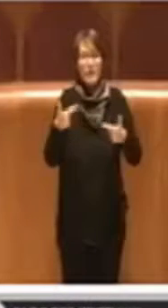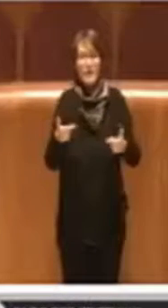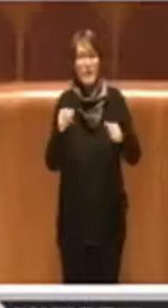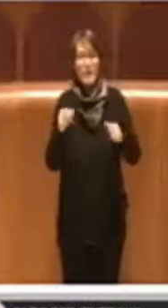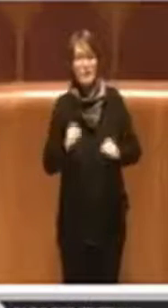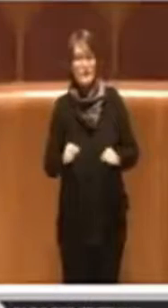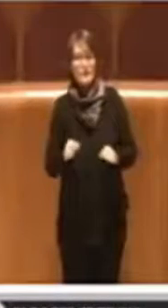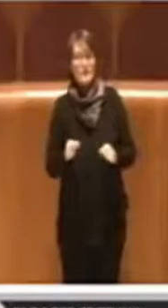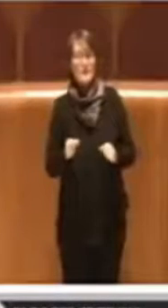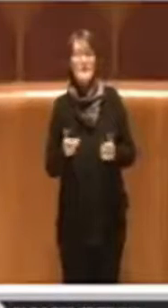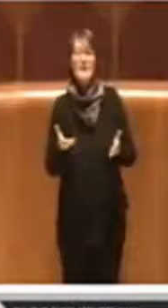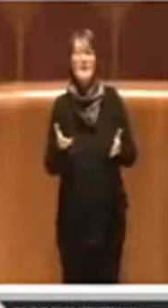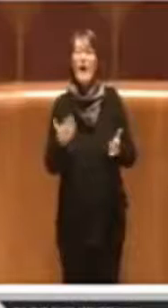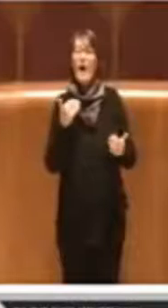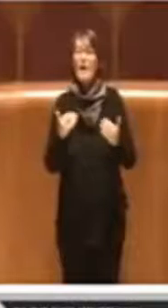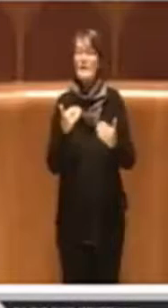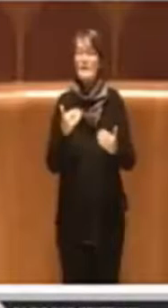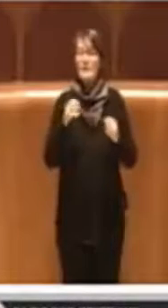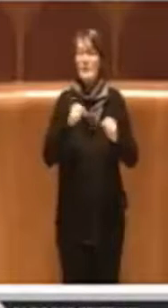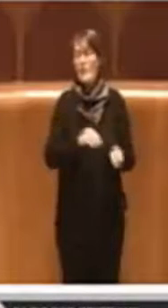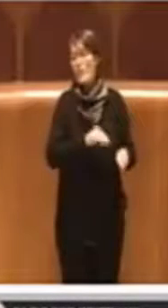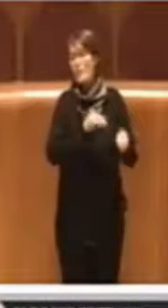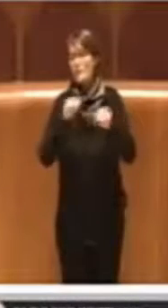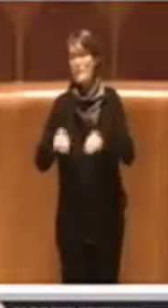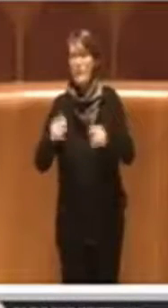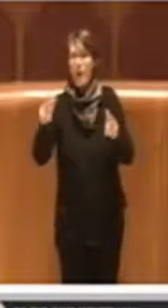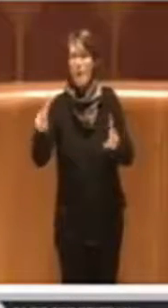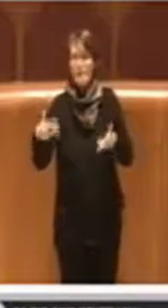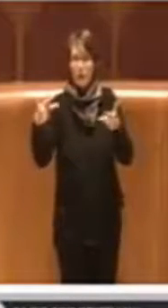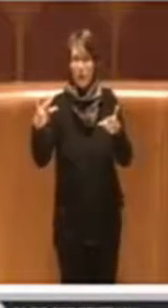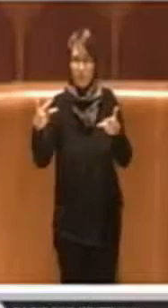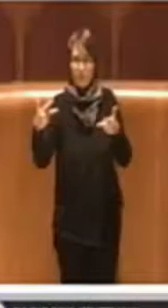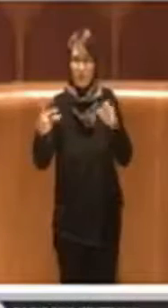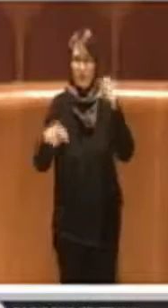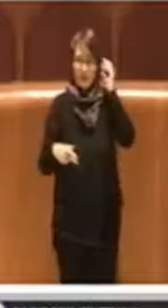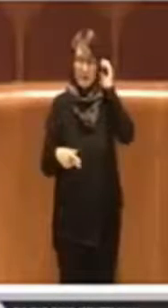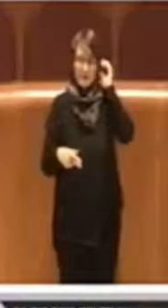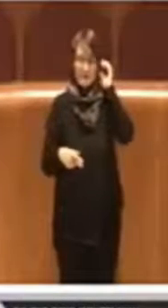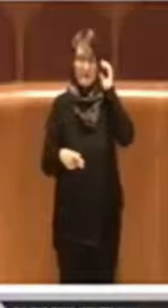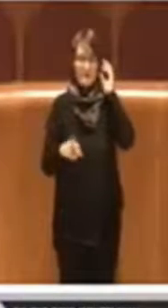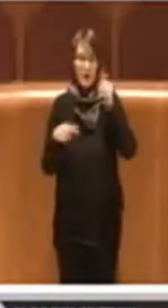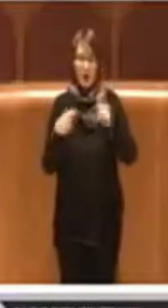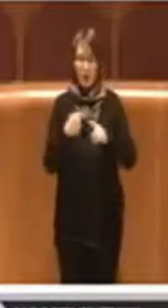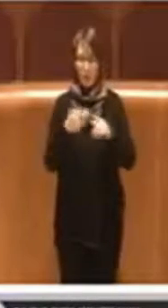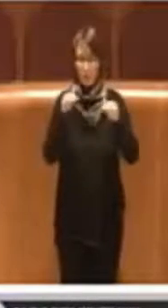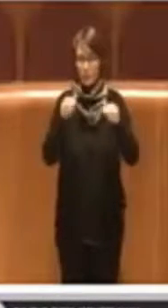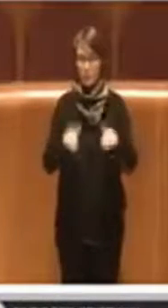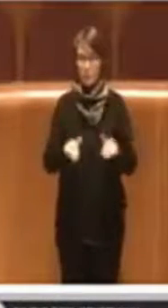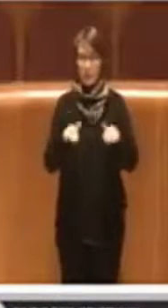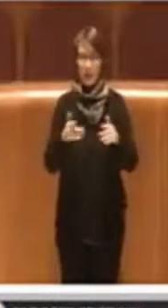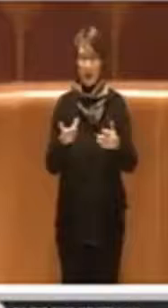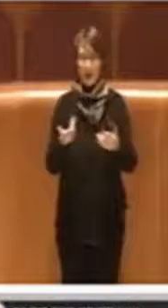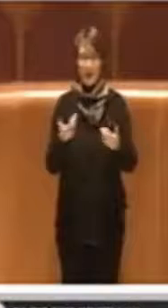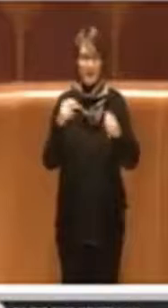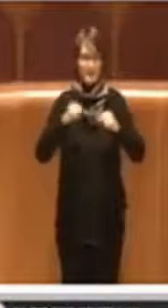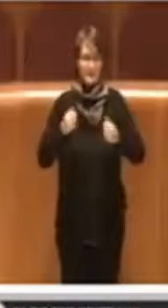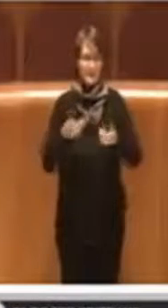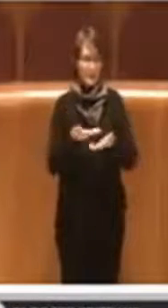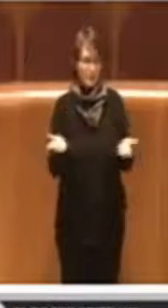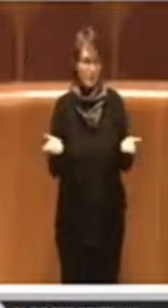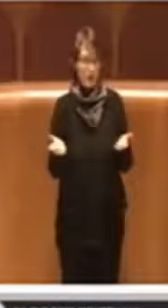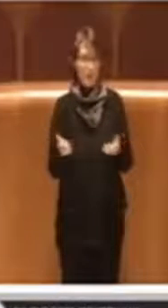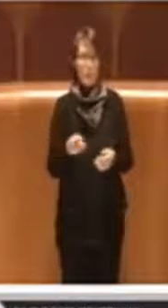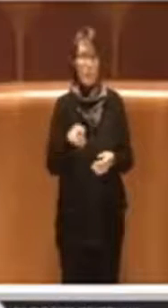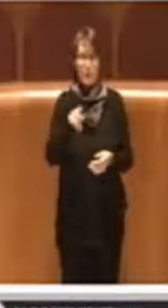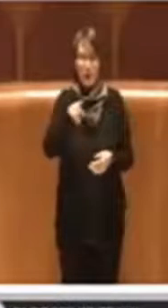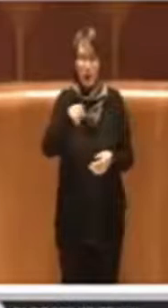che l'Aula si possa tenere in videoconferenza. Inoltre, al fine di tutelare l'incolumità e la salute pubblica, anche sulla base